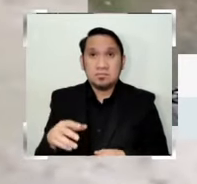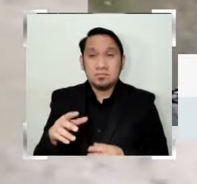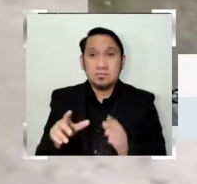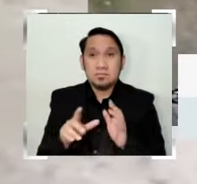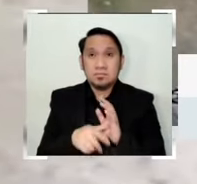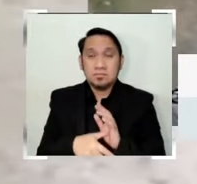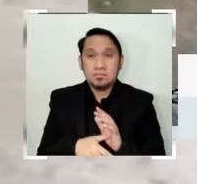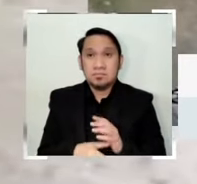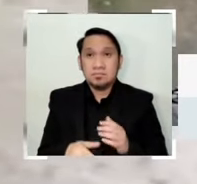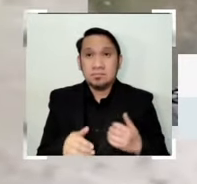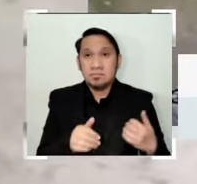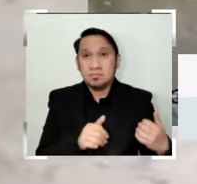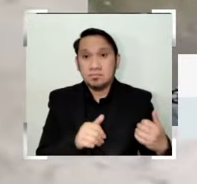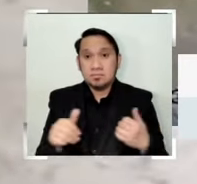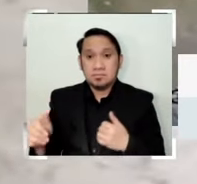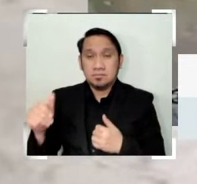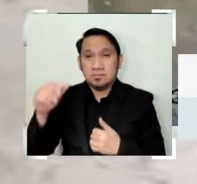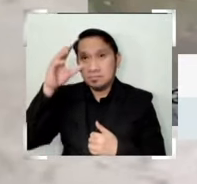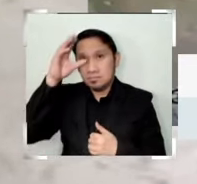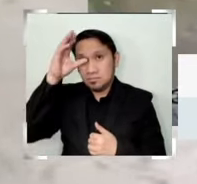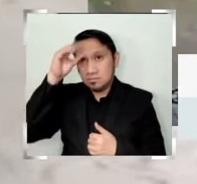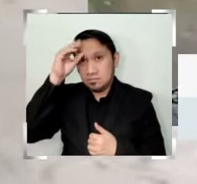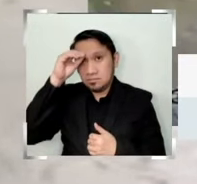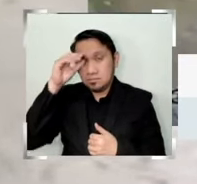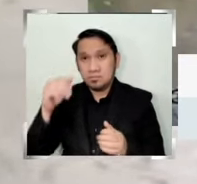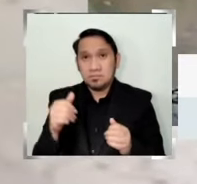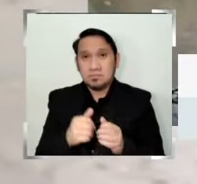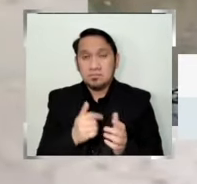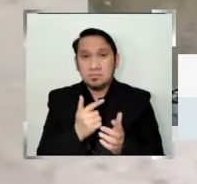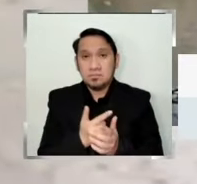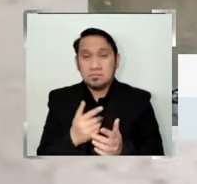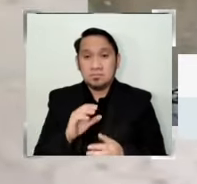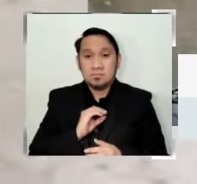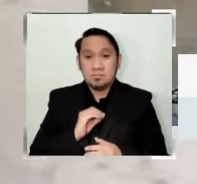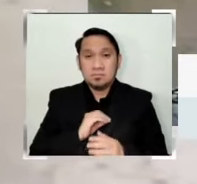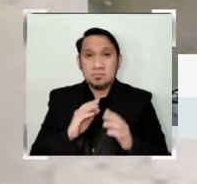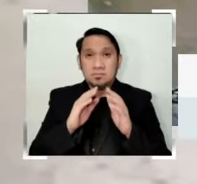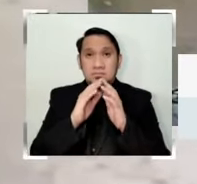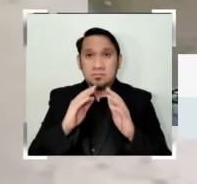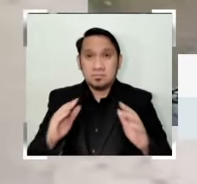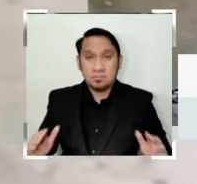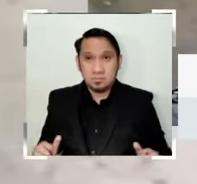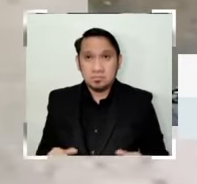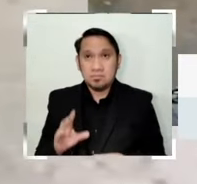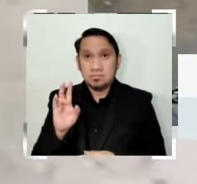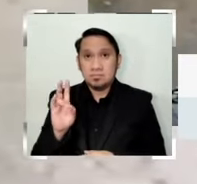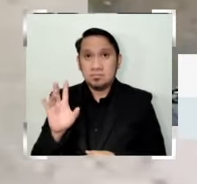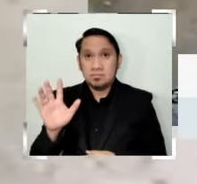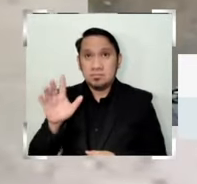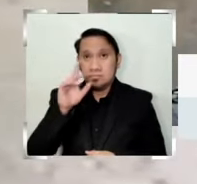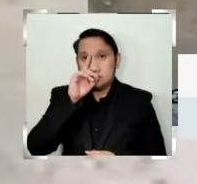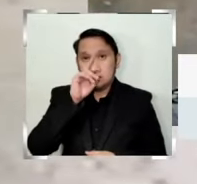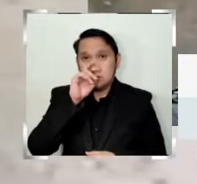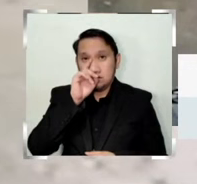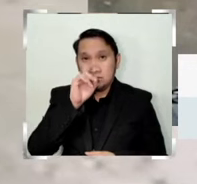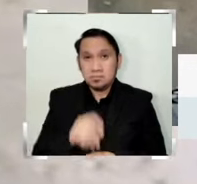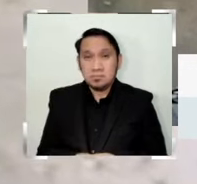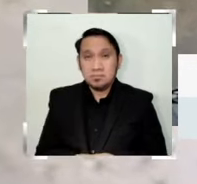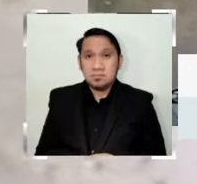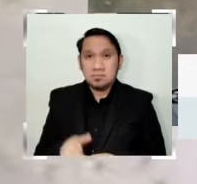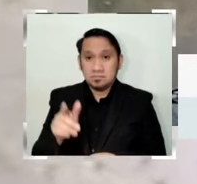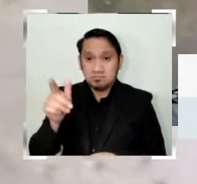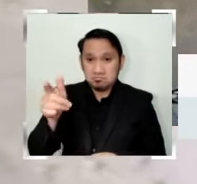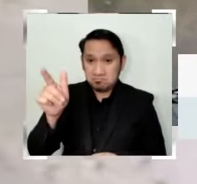ng isa pang lalaki na may bitbit na baril. Siya ang may-ari ng bahay na si June Galimba, 75 years old. Pinutukan niya ang dalawang